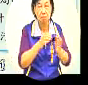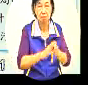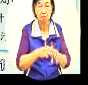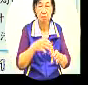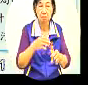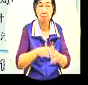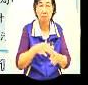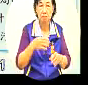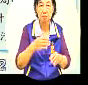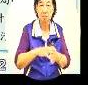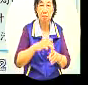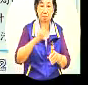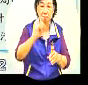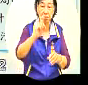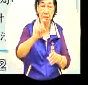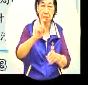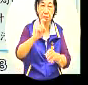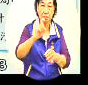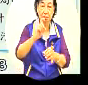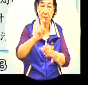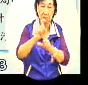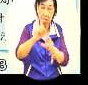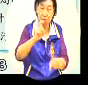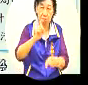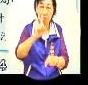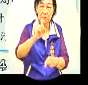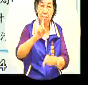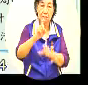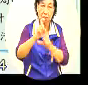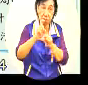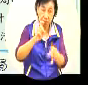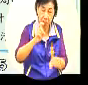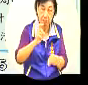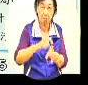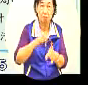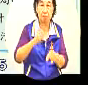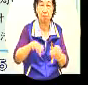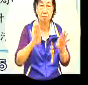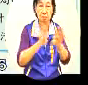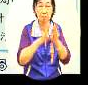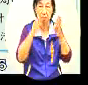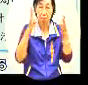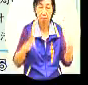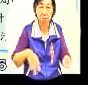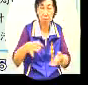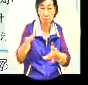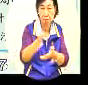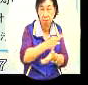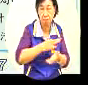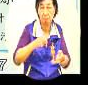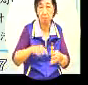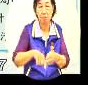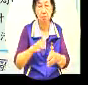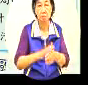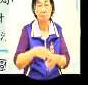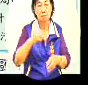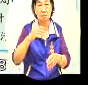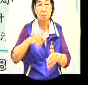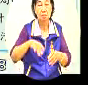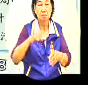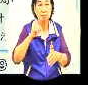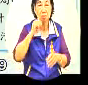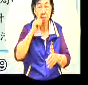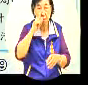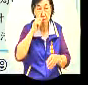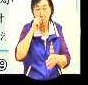月开始开征，然后开征的时候呢，他们收一度5块钱，他们的名称叫做污水下水道